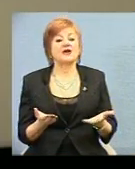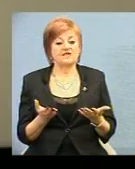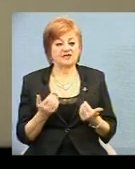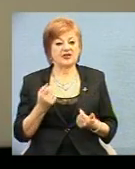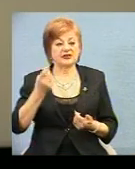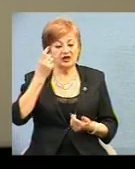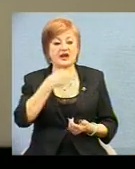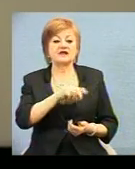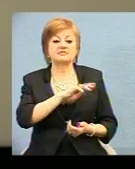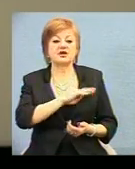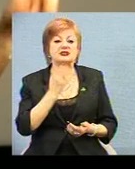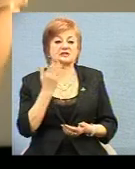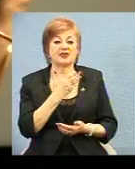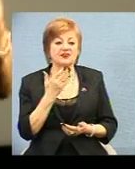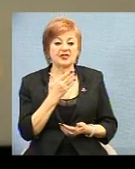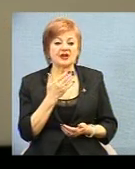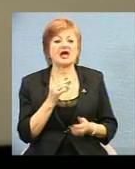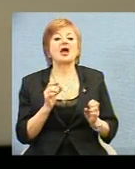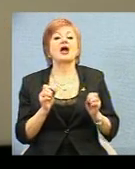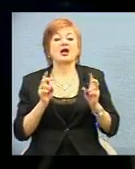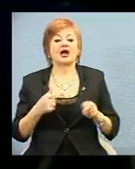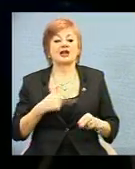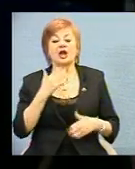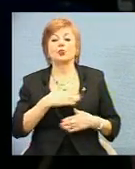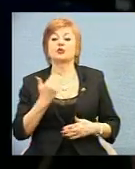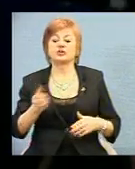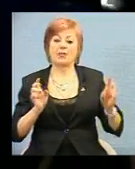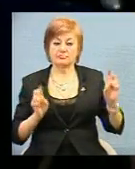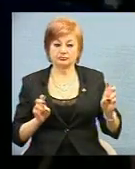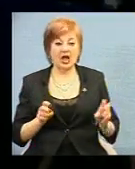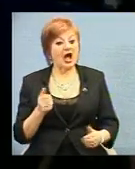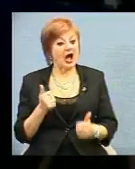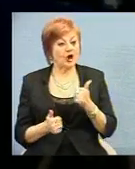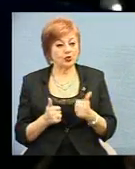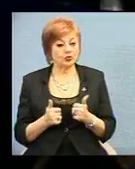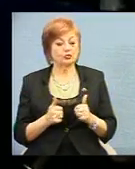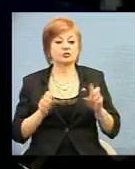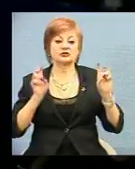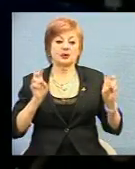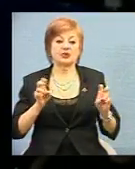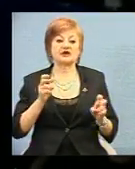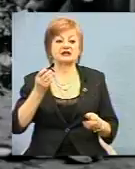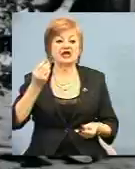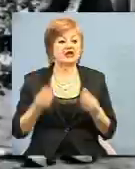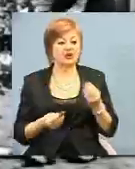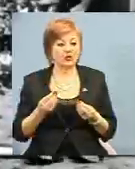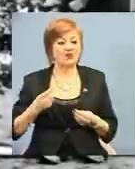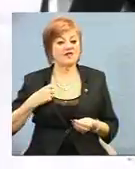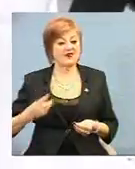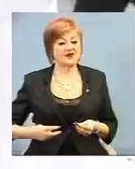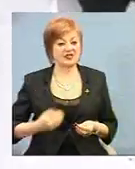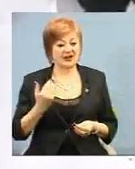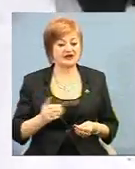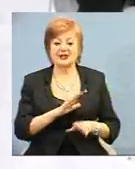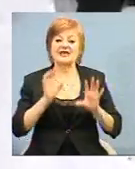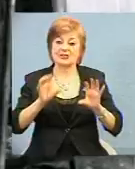іспанська кіноробота Фернандо Гарсія «Як я люблю тебе». А переможцями конкурсу стали у номінації «Ігрове кіно» французька стрічка